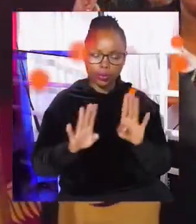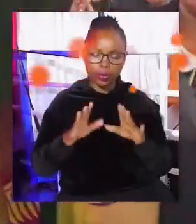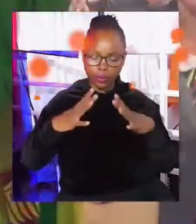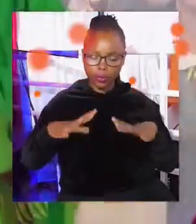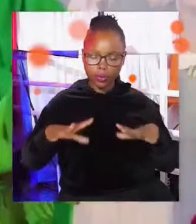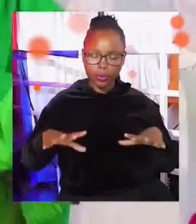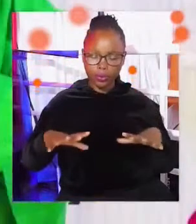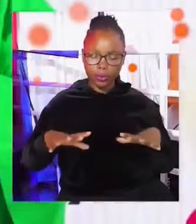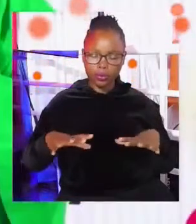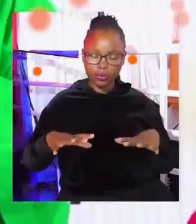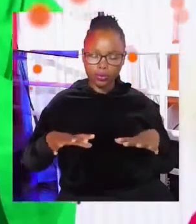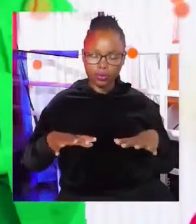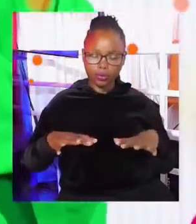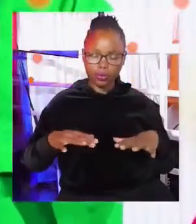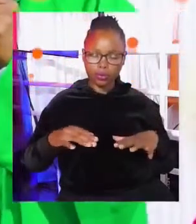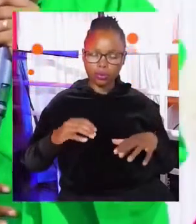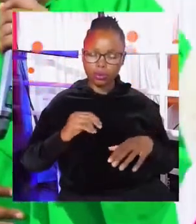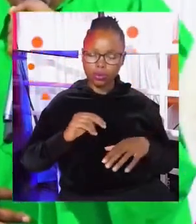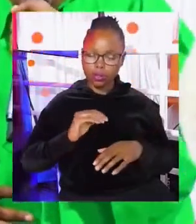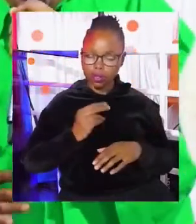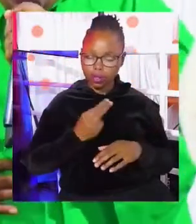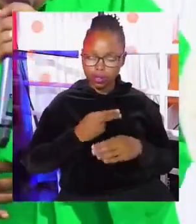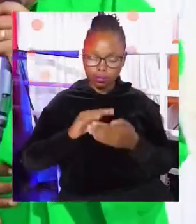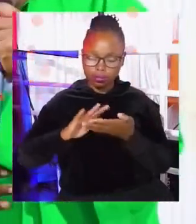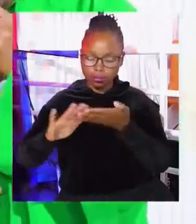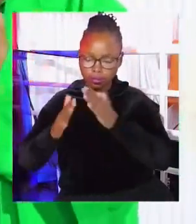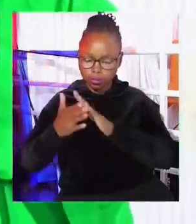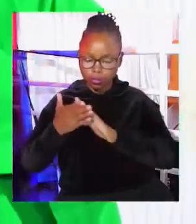Nituherete mehia maria tuciranirwo nao